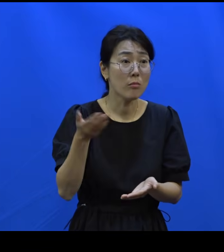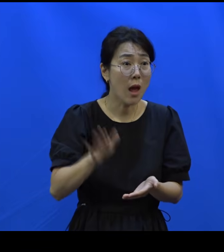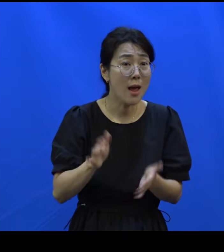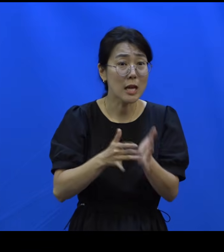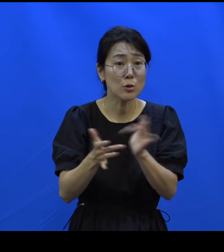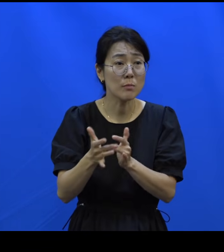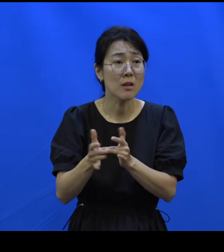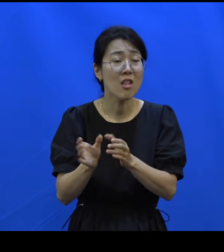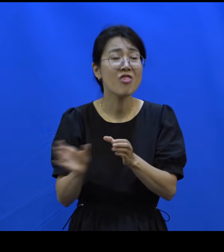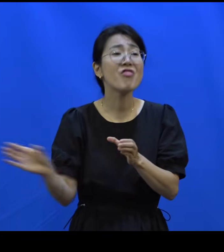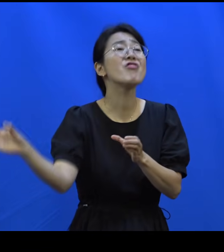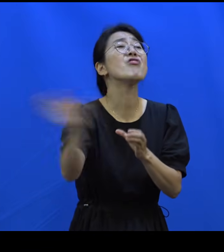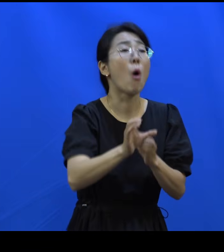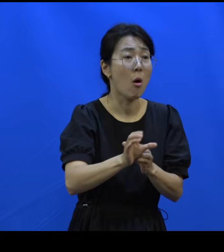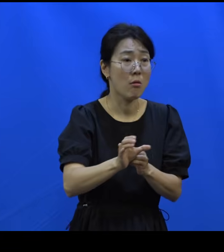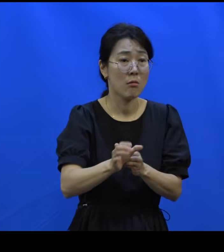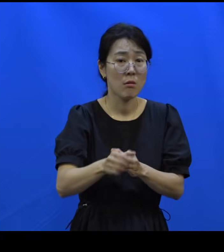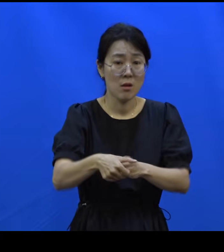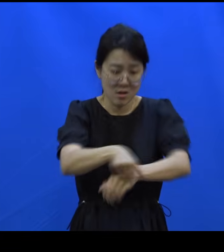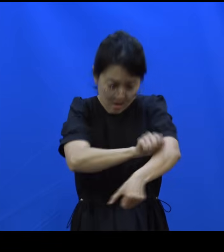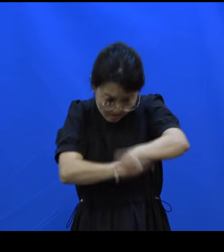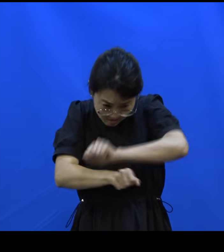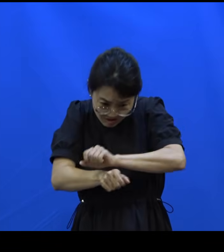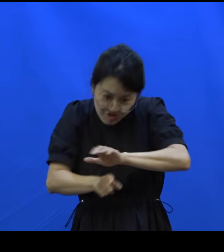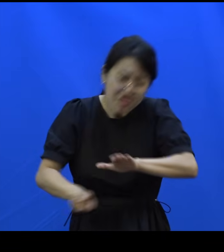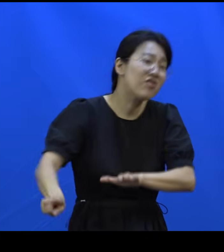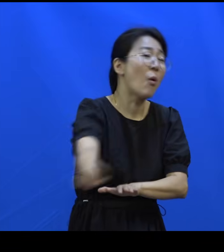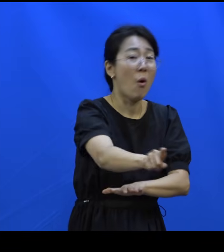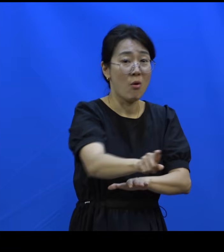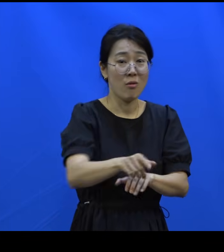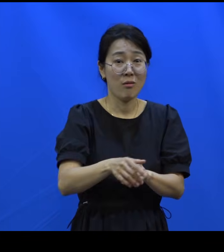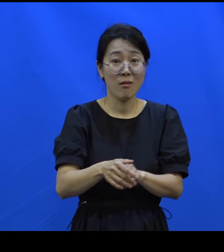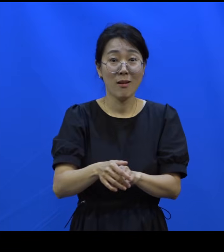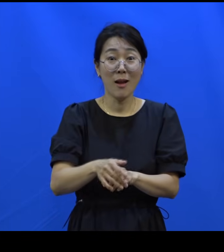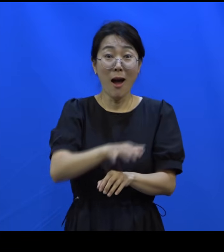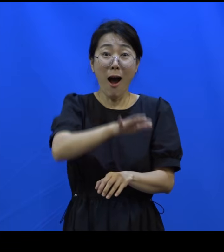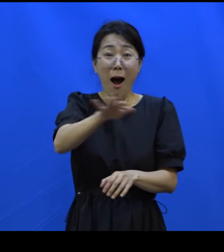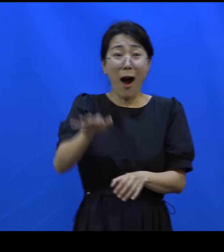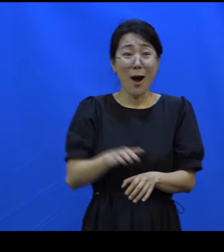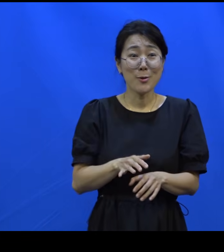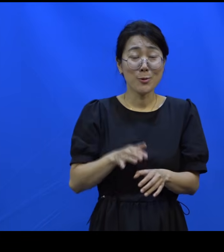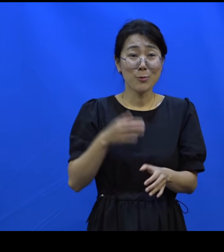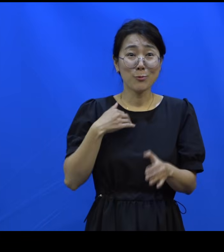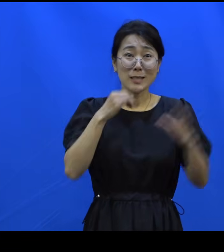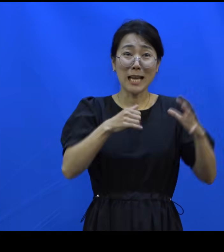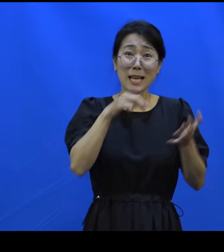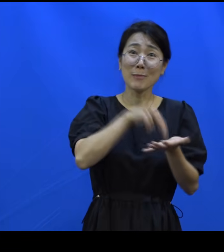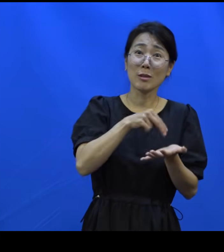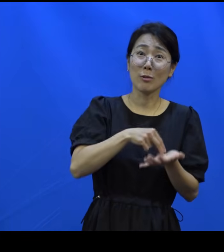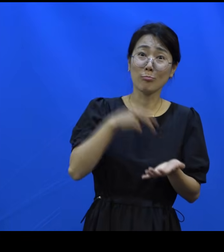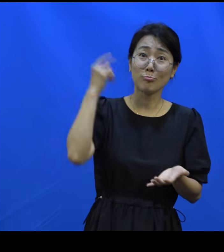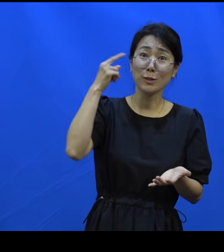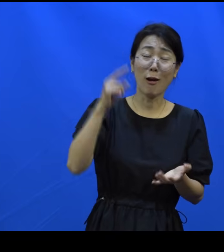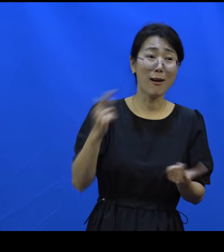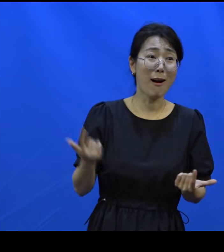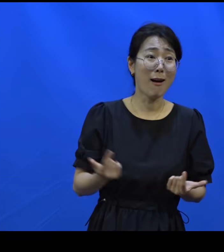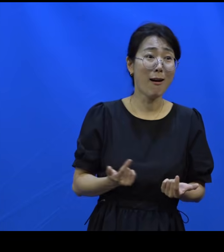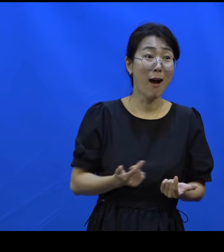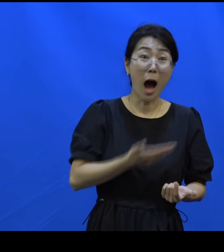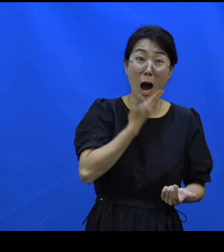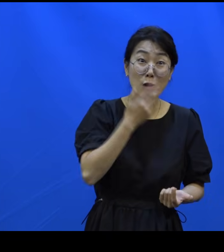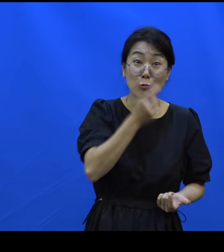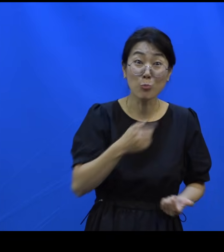내어놓았다. 이 파격적 행동. 일반적인 관점에서 보면 미친 거죠. 말도 안 되는 행동을 하는 거. 현실 감각이 전혀